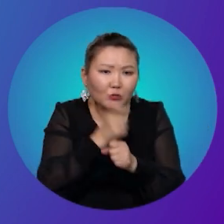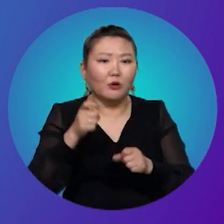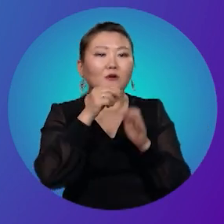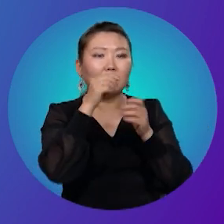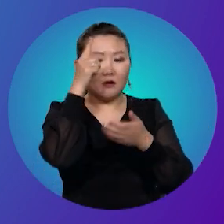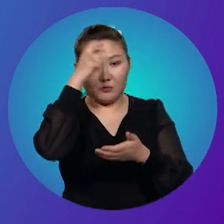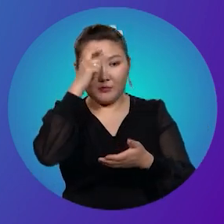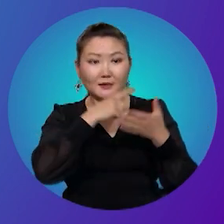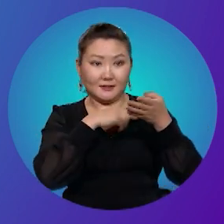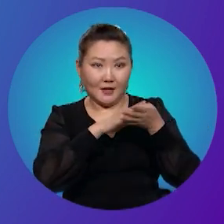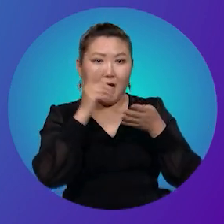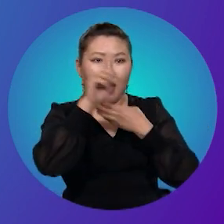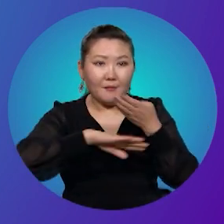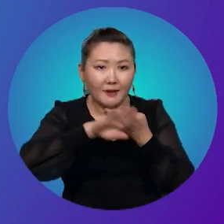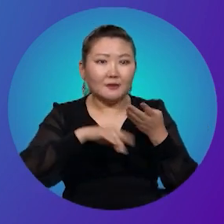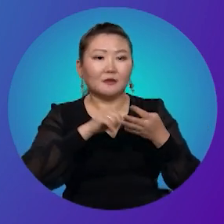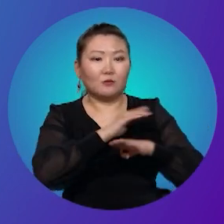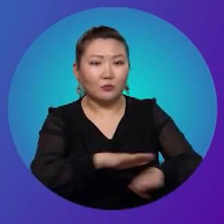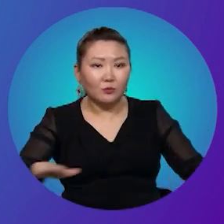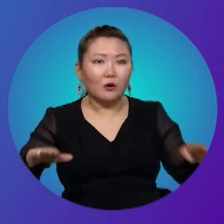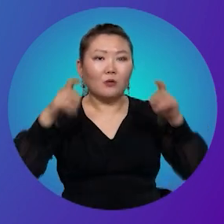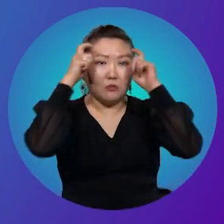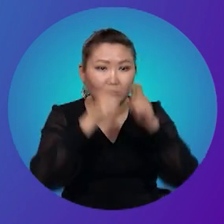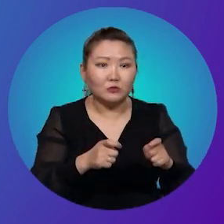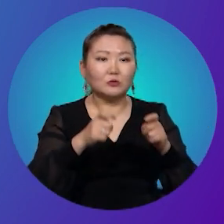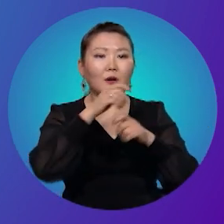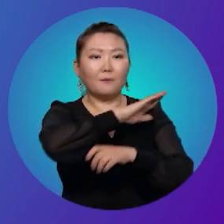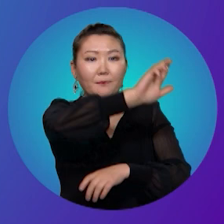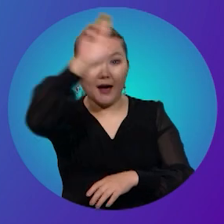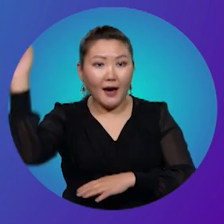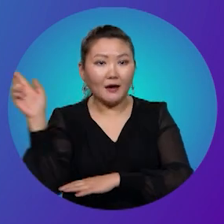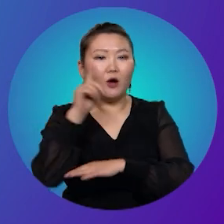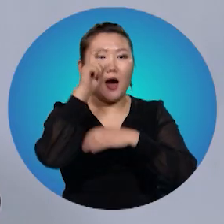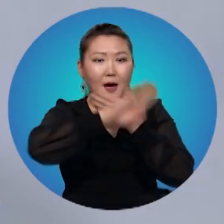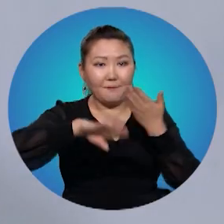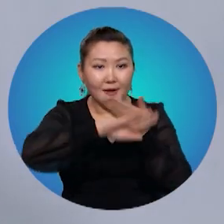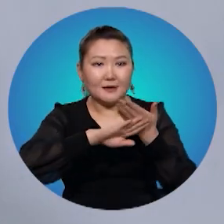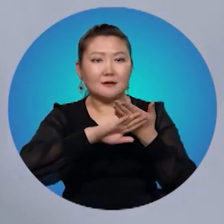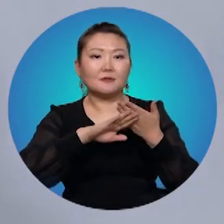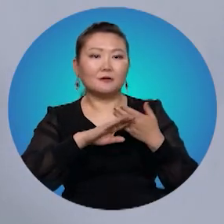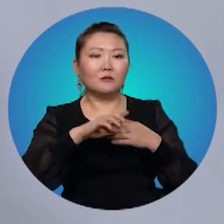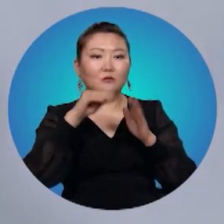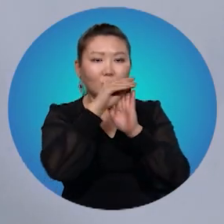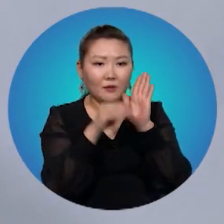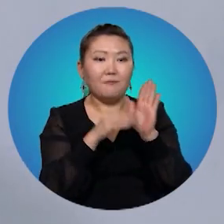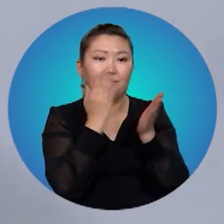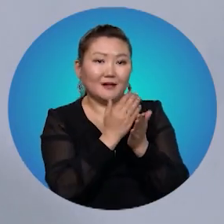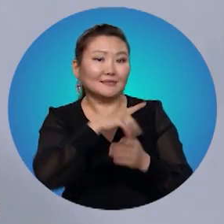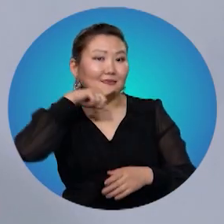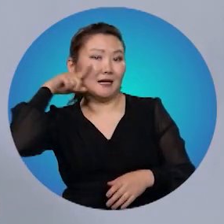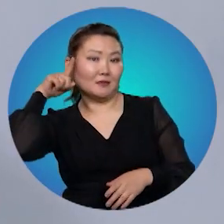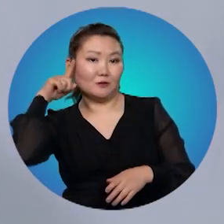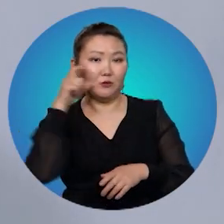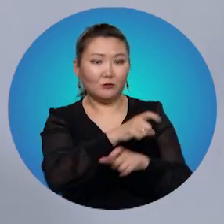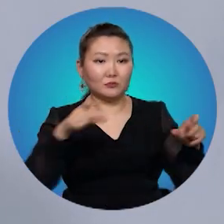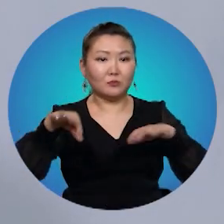хамгаалах, үр хүүхдээ өсгөн хүмүүжүүлэх, байгаль орчныг хамгаалах гэсэн юм журам төгөргтэй байд юм байна. Залуу хосууд маань хайр сэтгэлээрээ